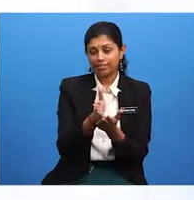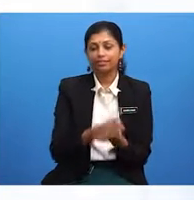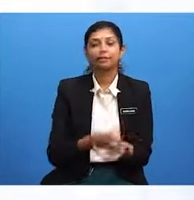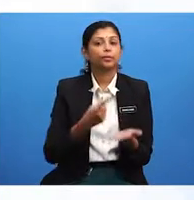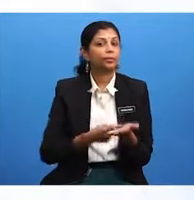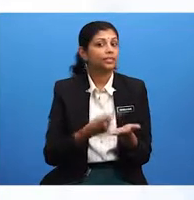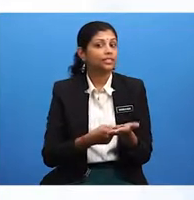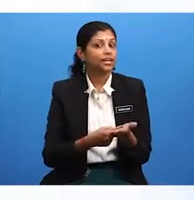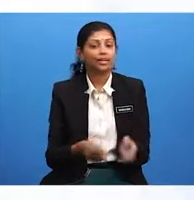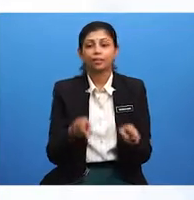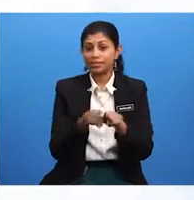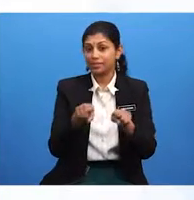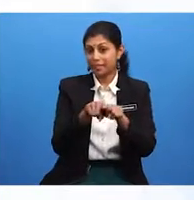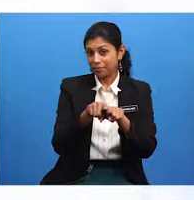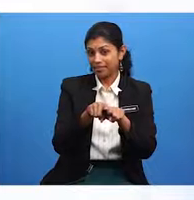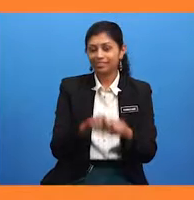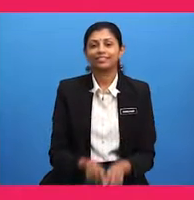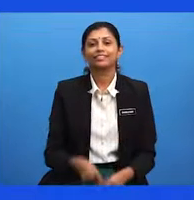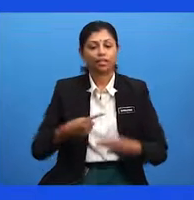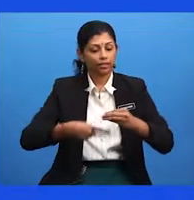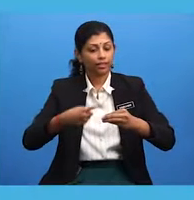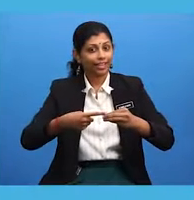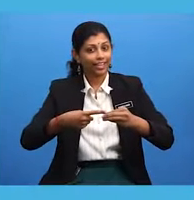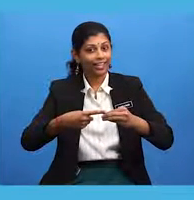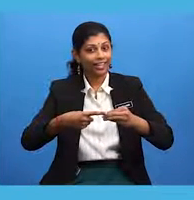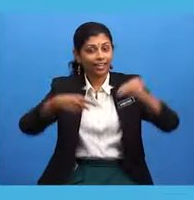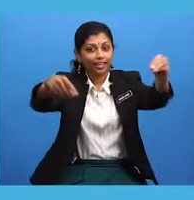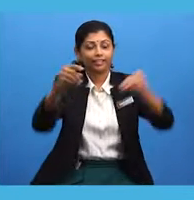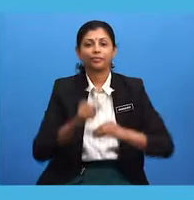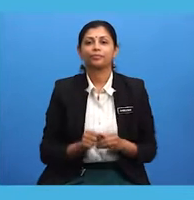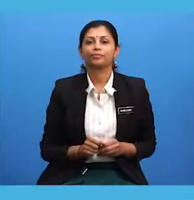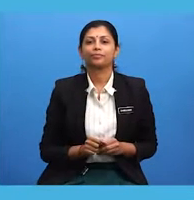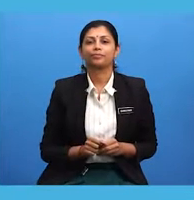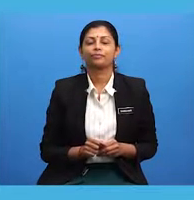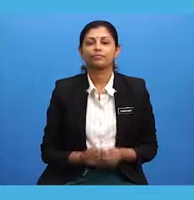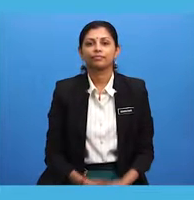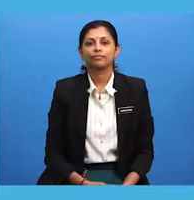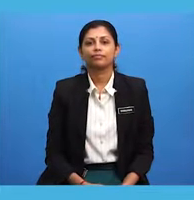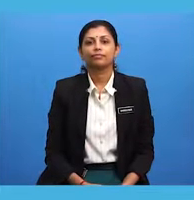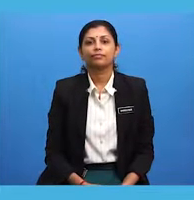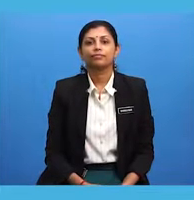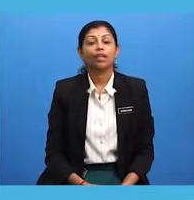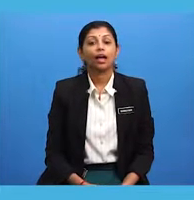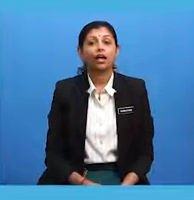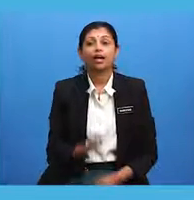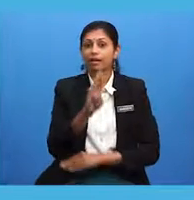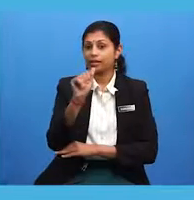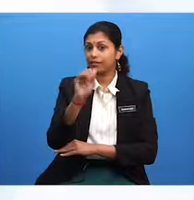perbincangan bersama-sama mengenai bab pembiakan dan